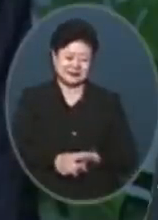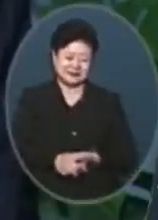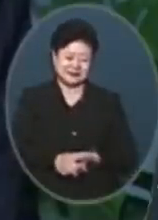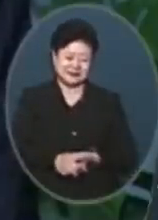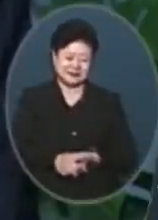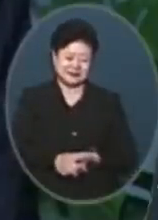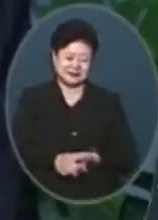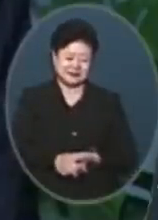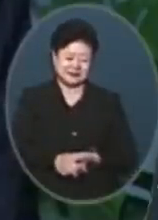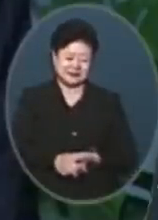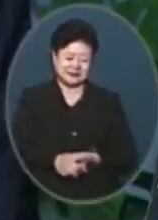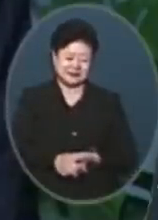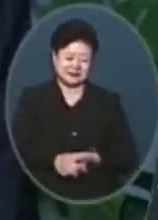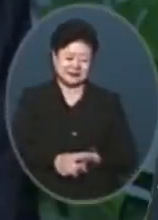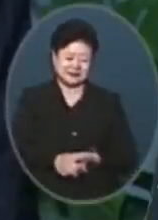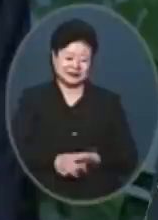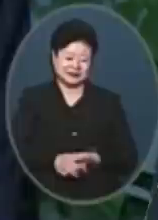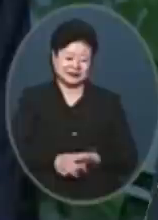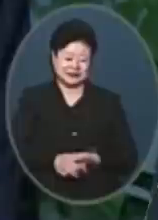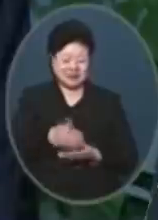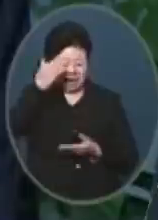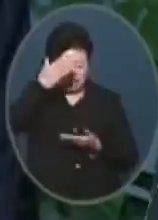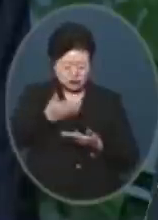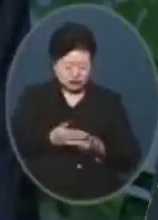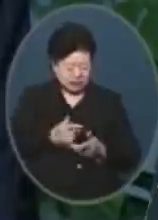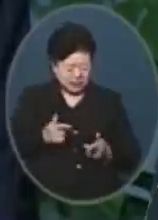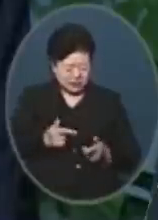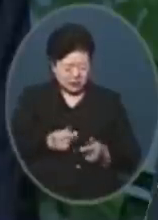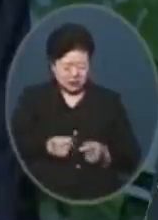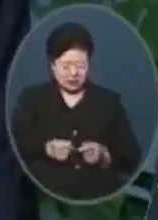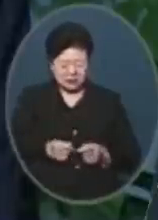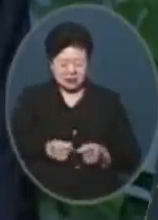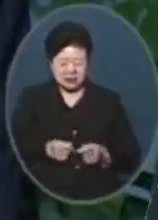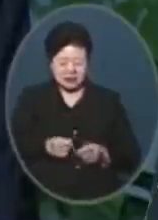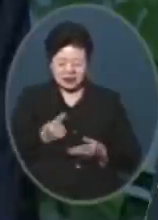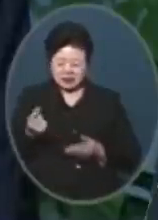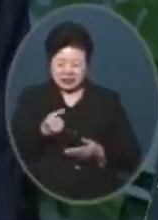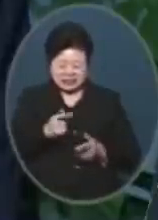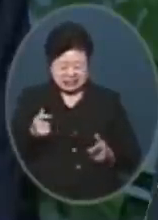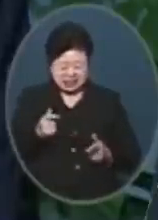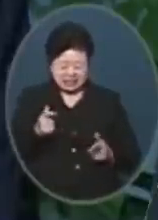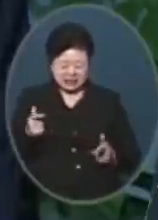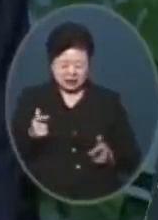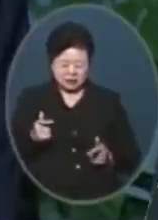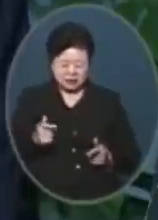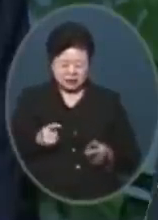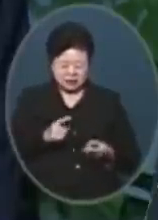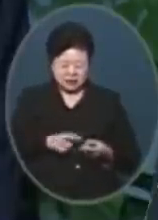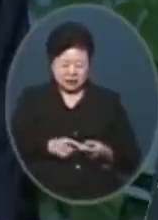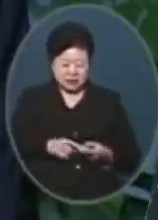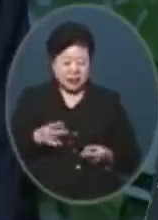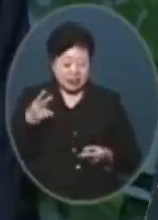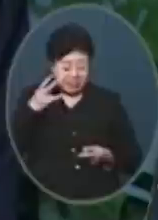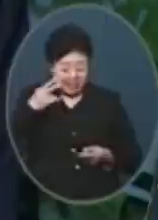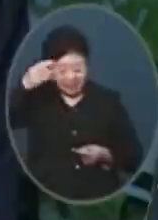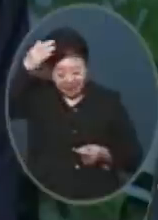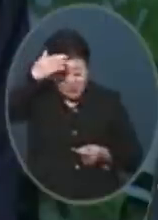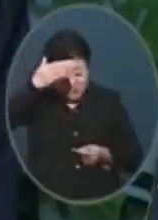안 해주면 물러가지 않겠습니다. 안수기도 해 주십시오. 그러면 예,